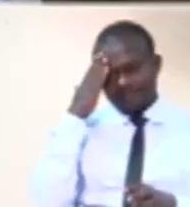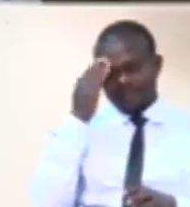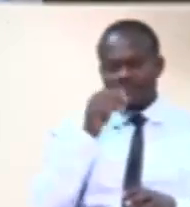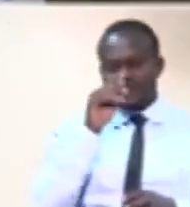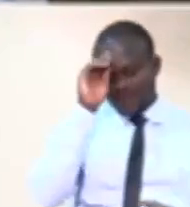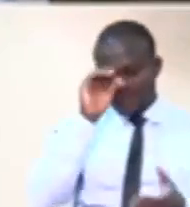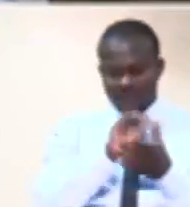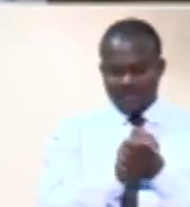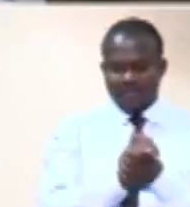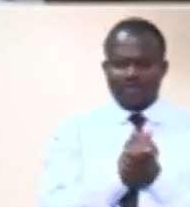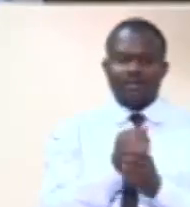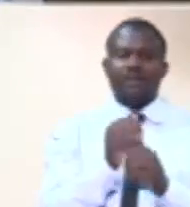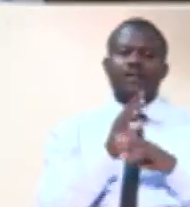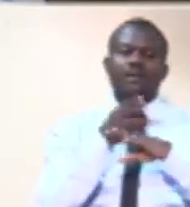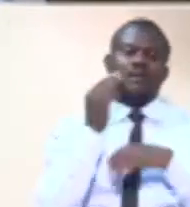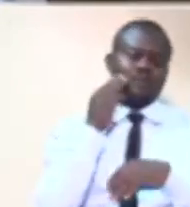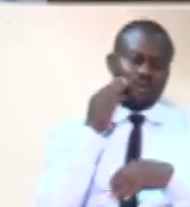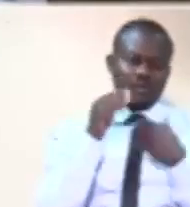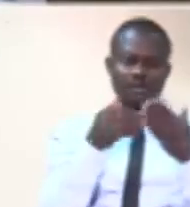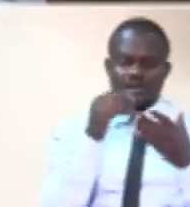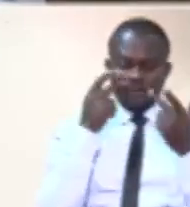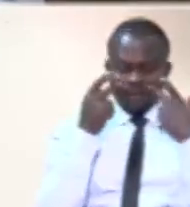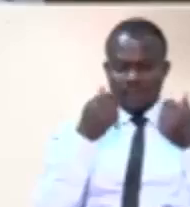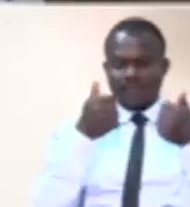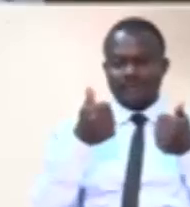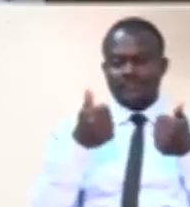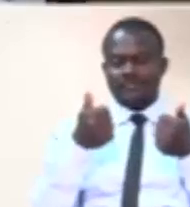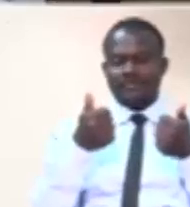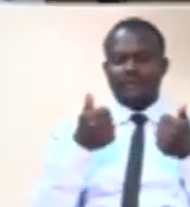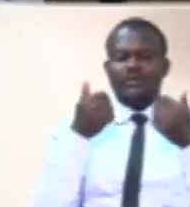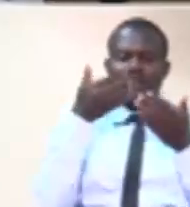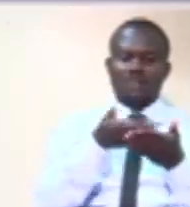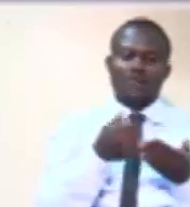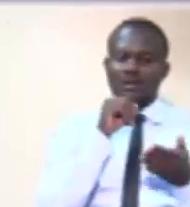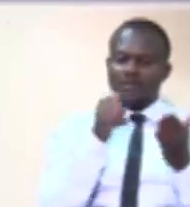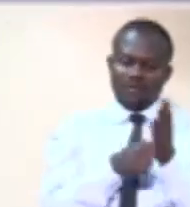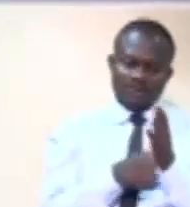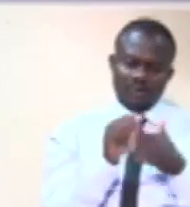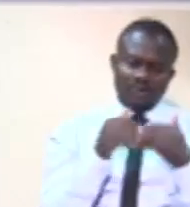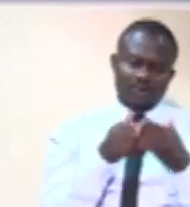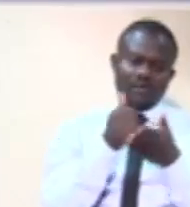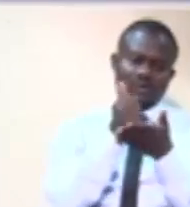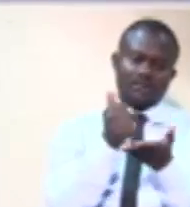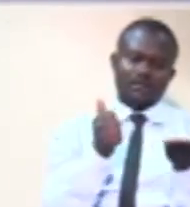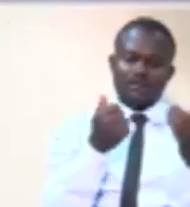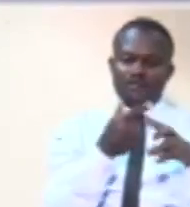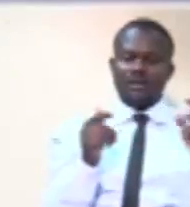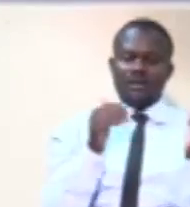zitazizewe. Abazikingiwe bagera muri miliyoni, tuba tumaze kubonamo bafite ibibazo. Kugeza ubu rero ntacyo inkingo ni nziza, zirafasha,